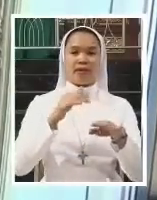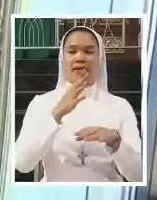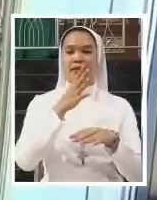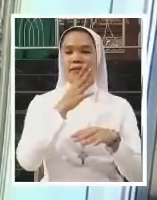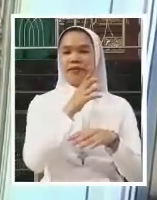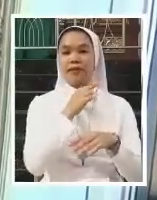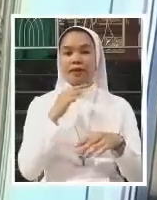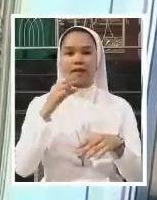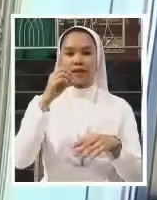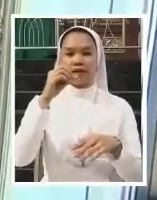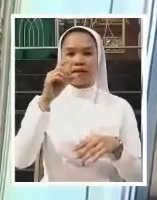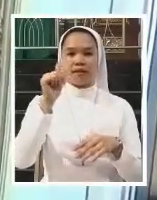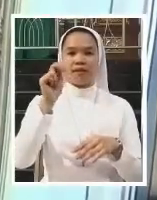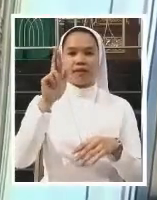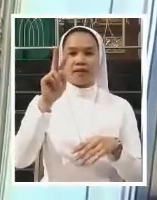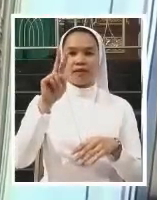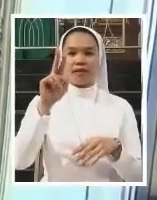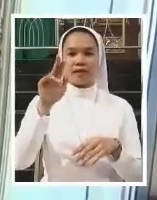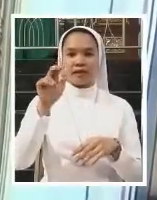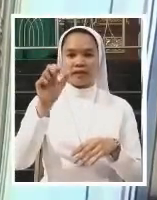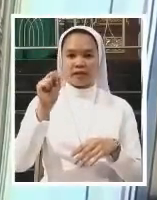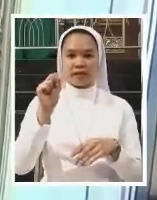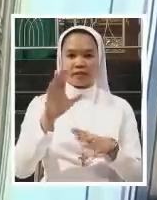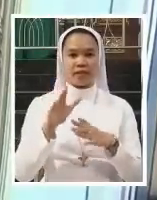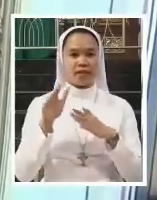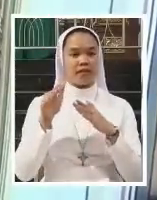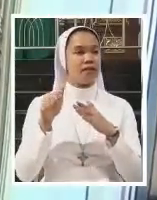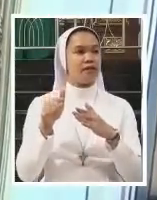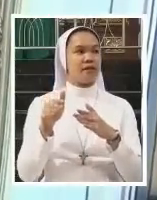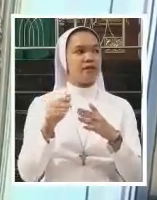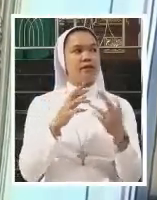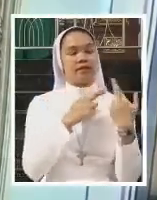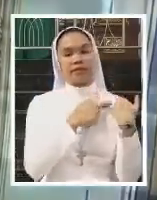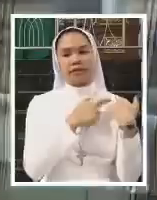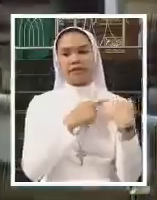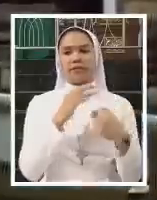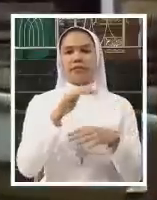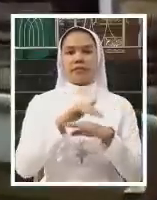Darius Romualdo, ang Chancellor kan Archdiocese.